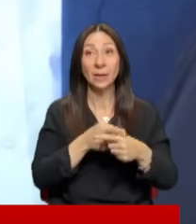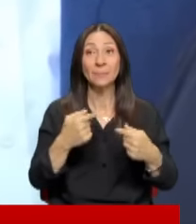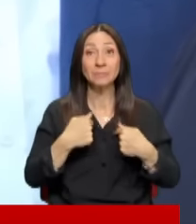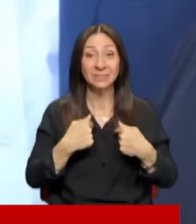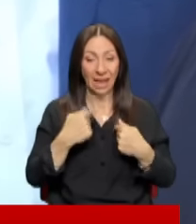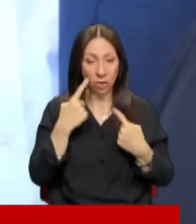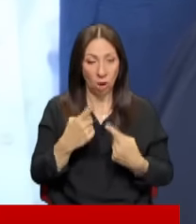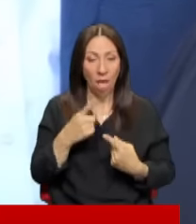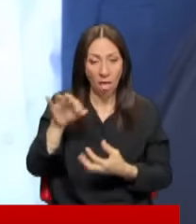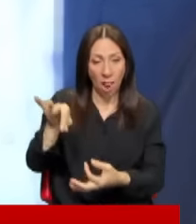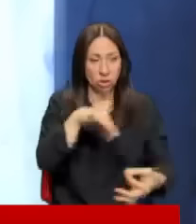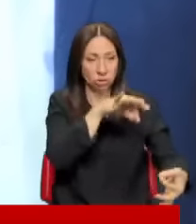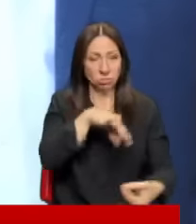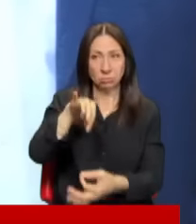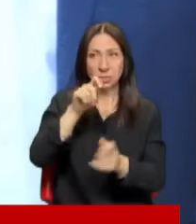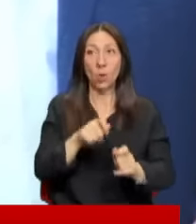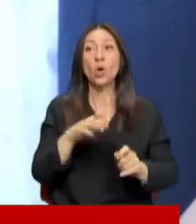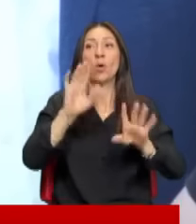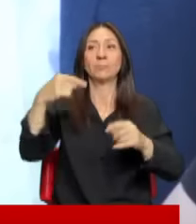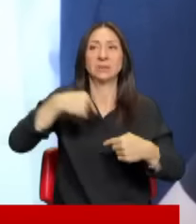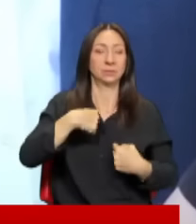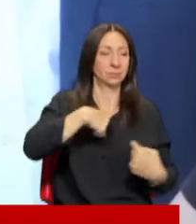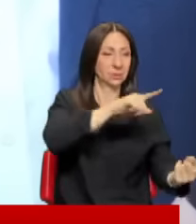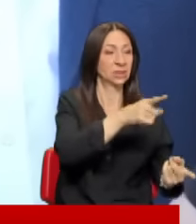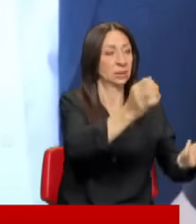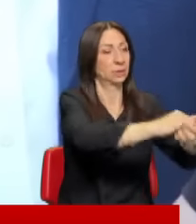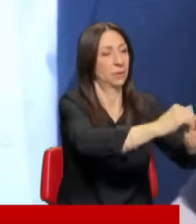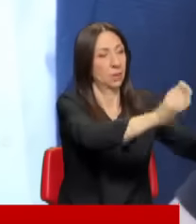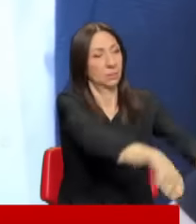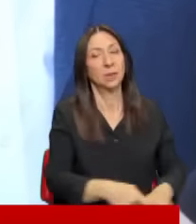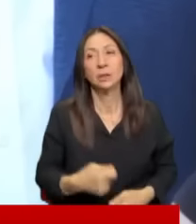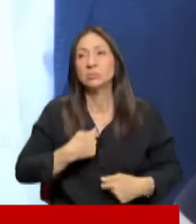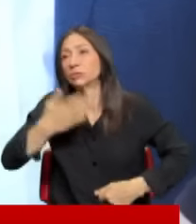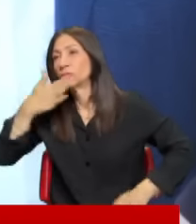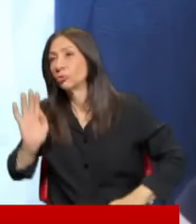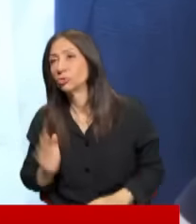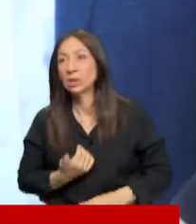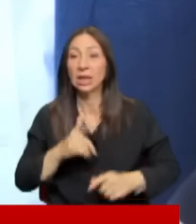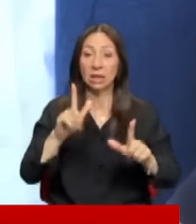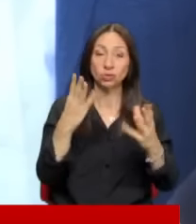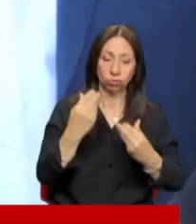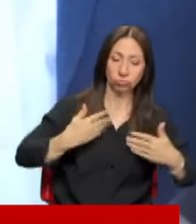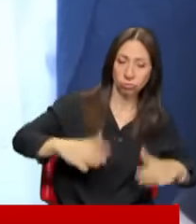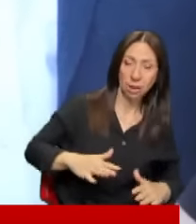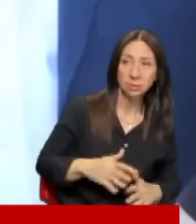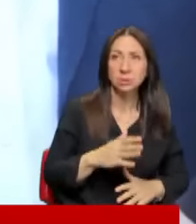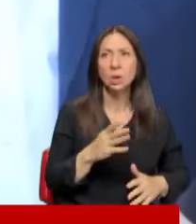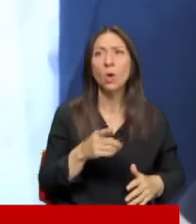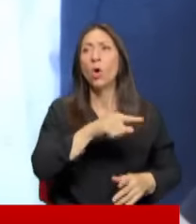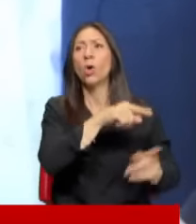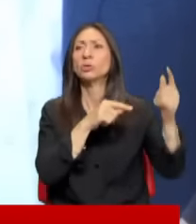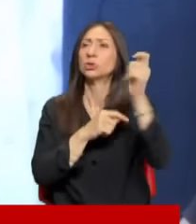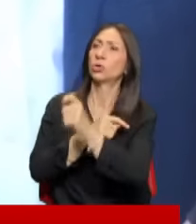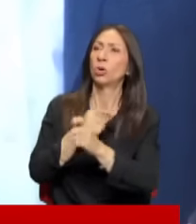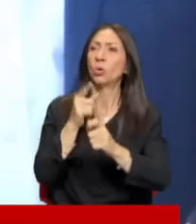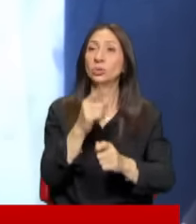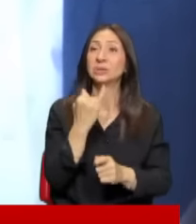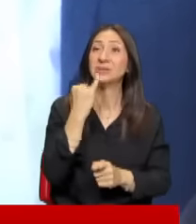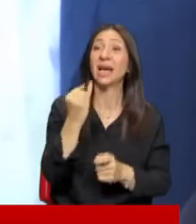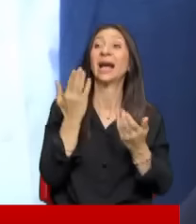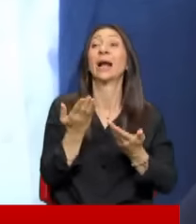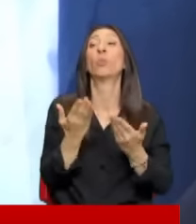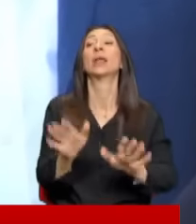bizim üzerimizden iletişim kuruyorlar. Efendim siz ittifak ortağı olun, biz yokuz, ihtiyaç olursa buradayız diyor. Öbürü de dönüyor, bu